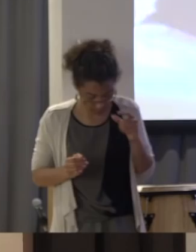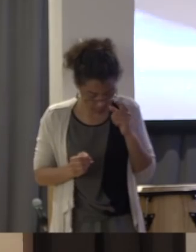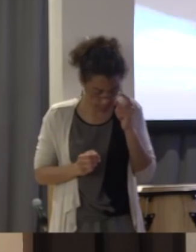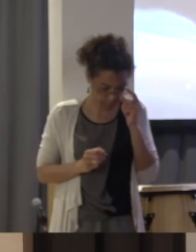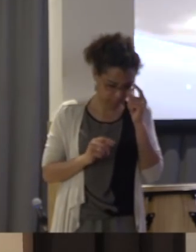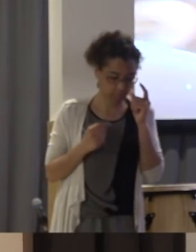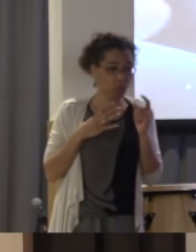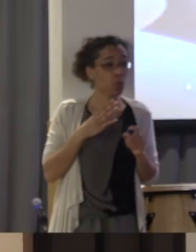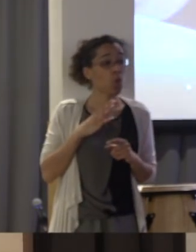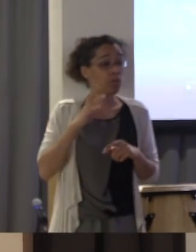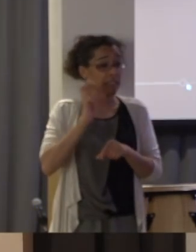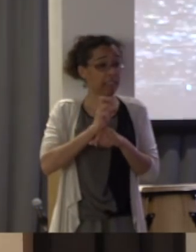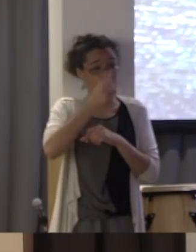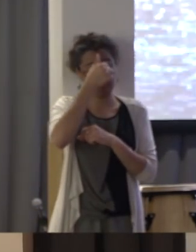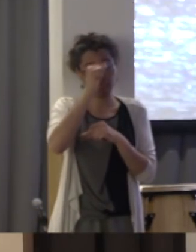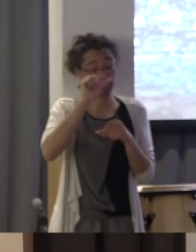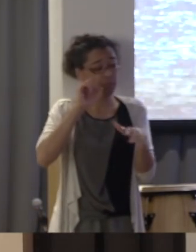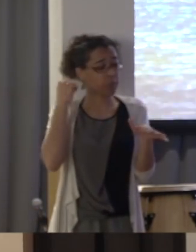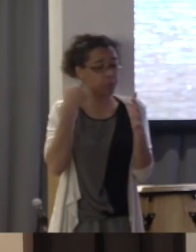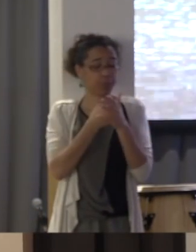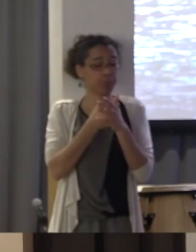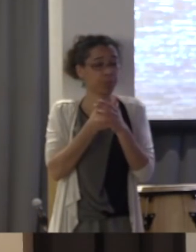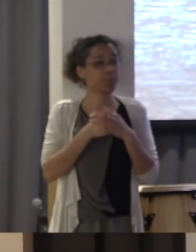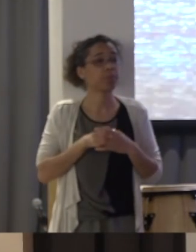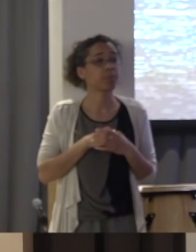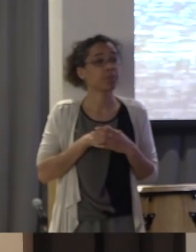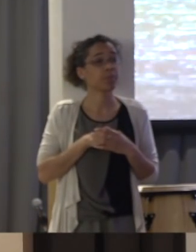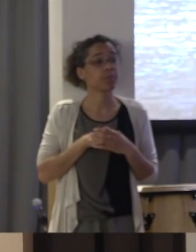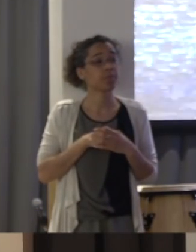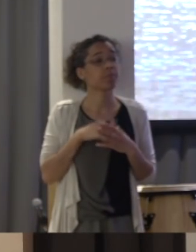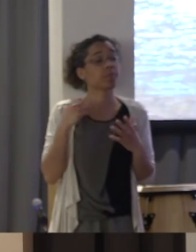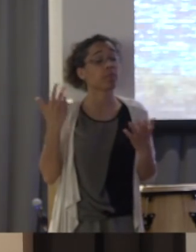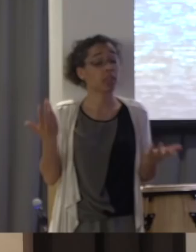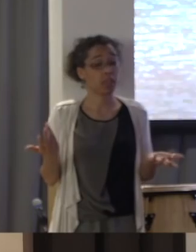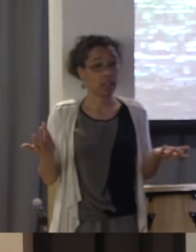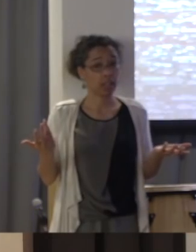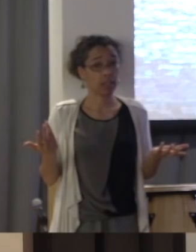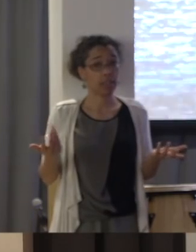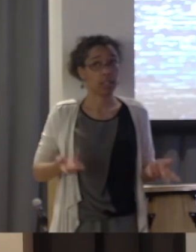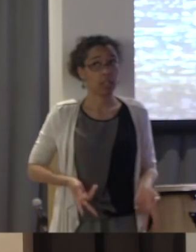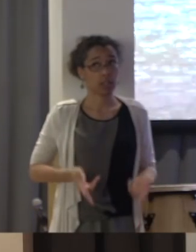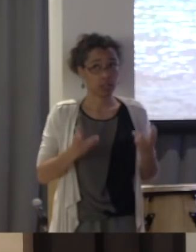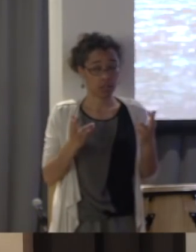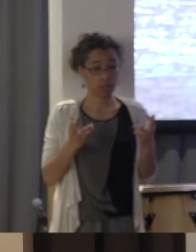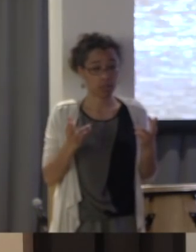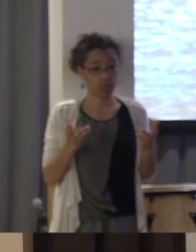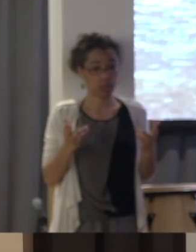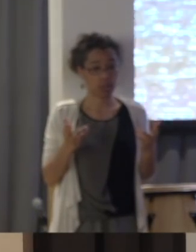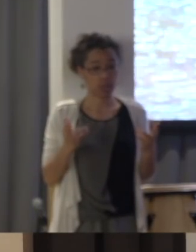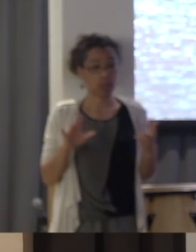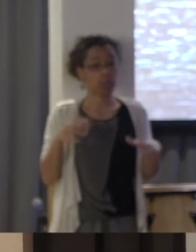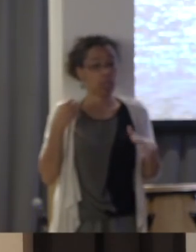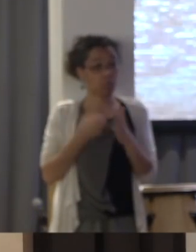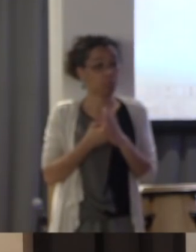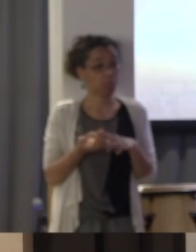cette espérance jusqu'au bout. Et au bout de ce temps, elle ne